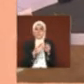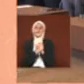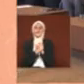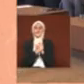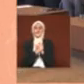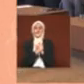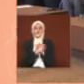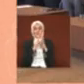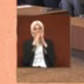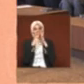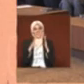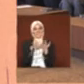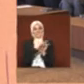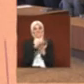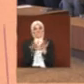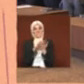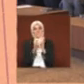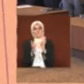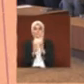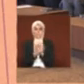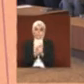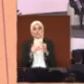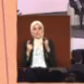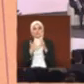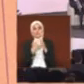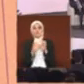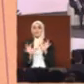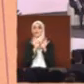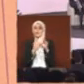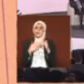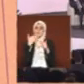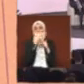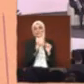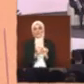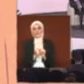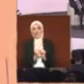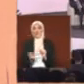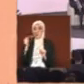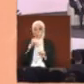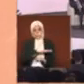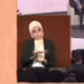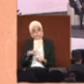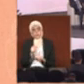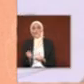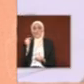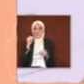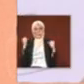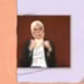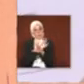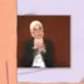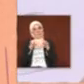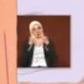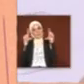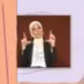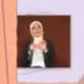تاخد حقها تعيش في امان مظبوط الجزء التاني حاجه للمخاباتها واولادها الاسره الكامل فانا بوجه كلامي